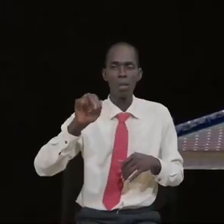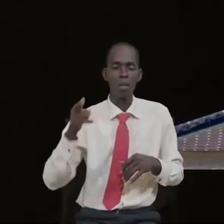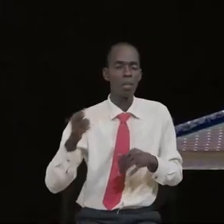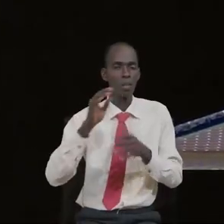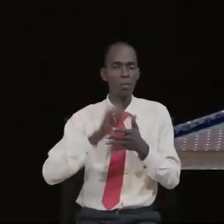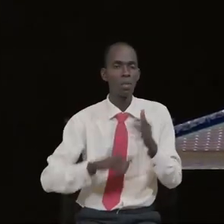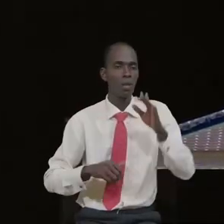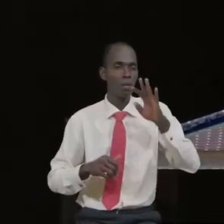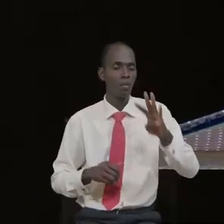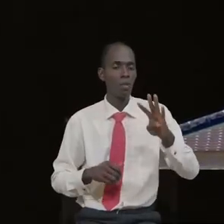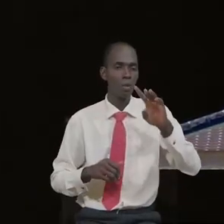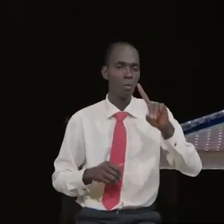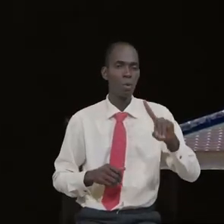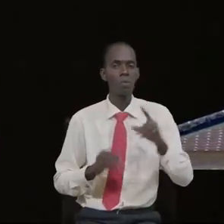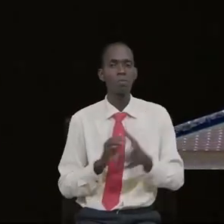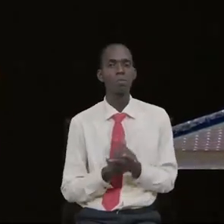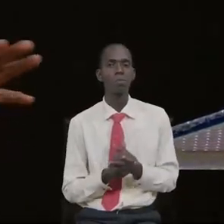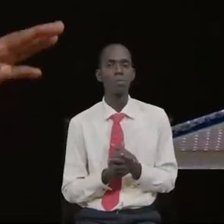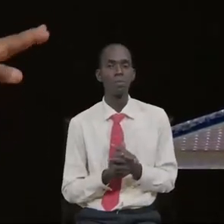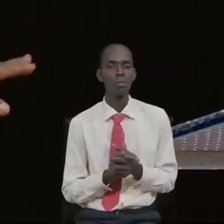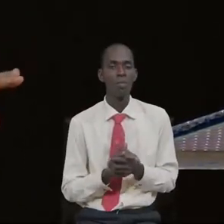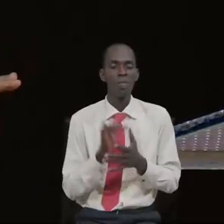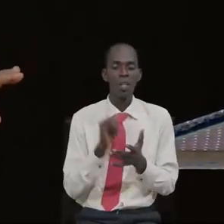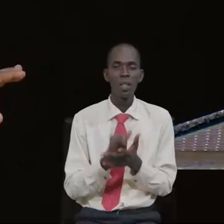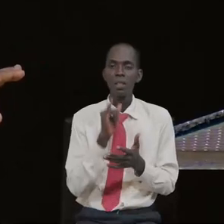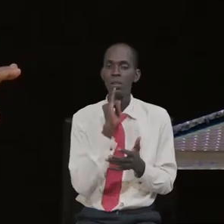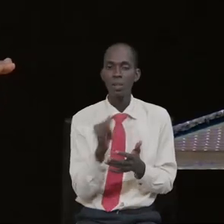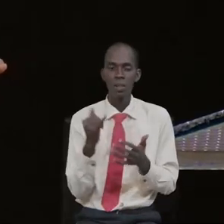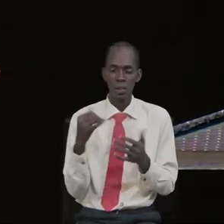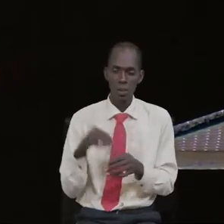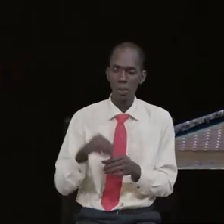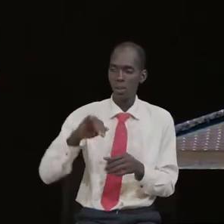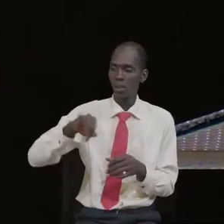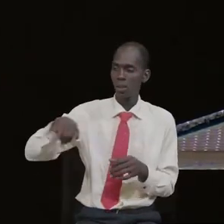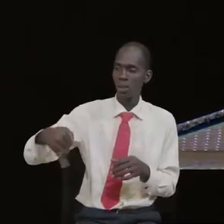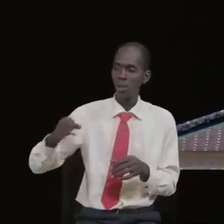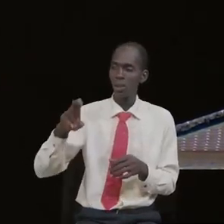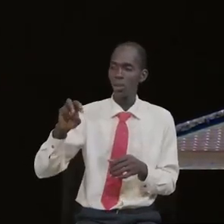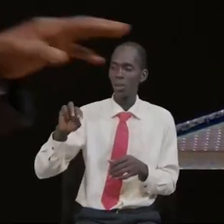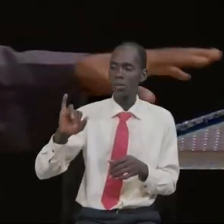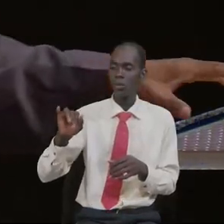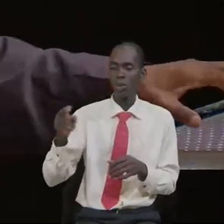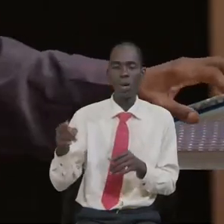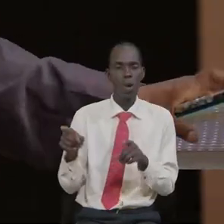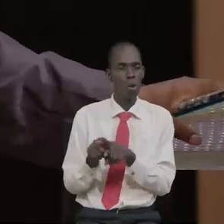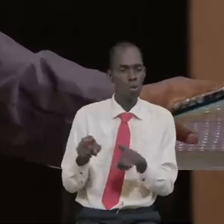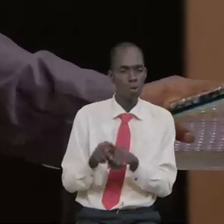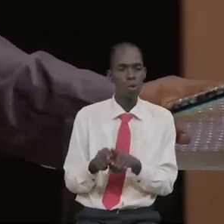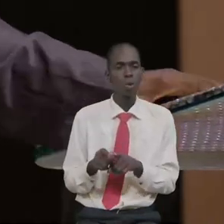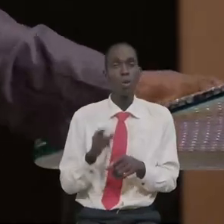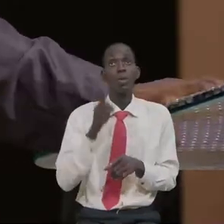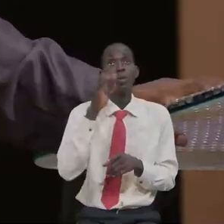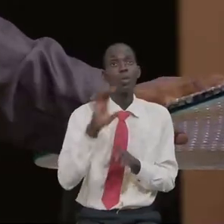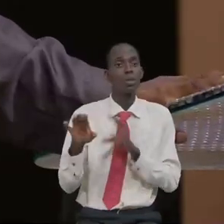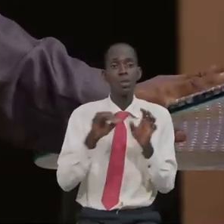seulement lu en Ésaïe 41. C'est en Jérémie aussi. Je suis avec toi. Paul ne l'avait pas lu simplement